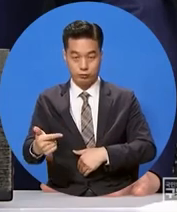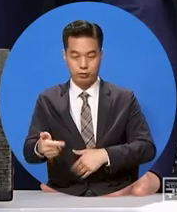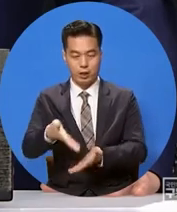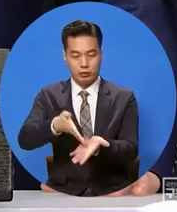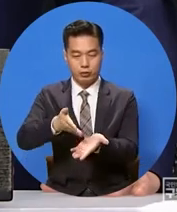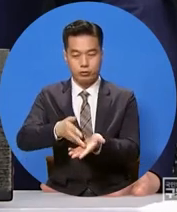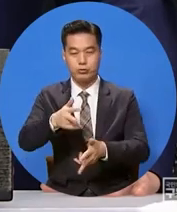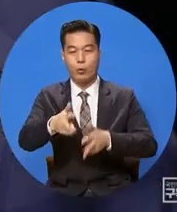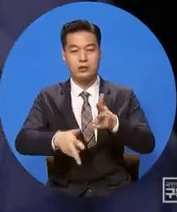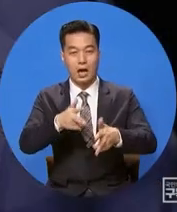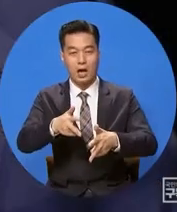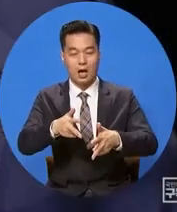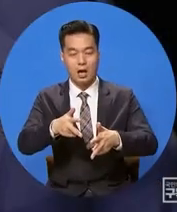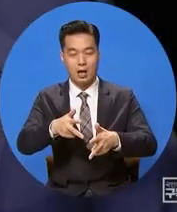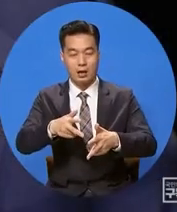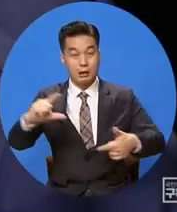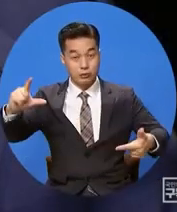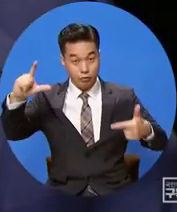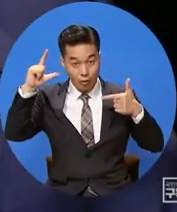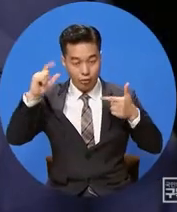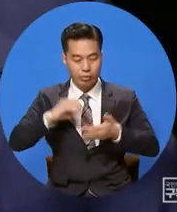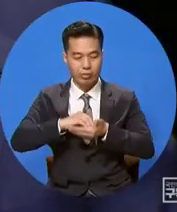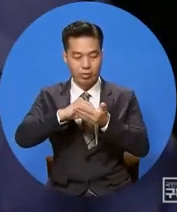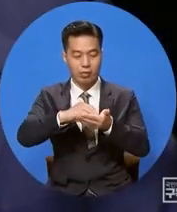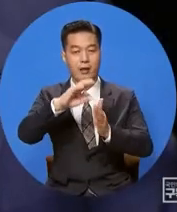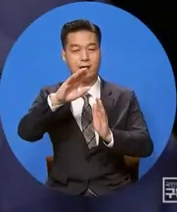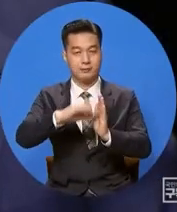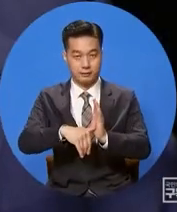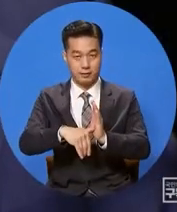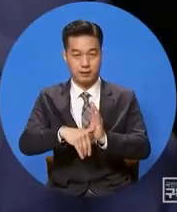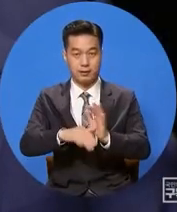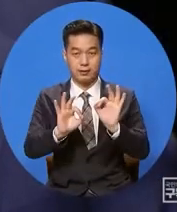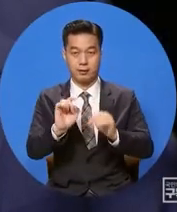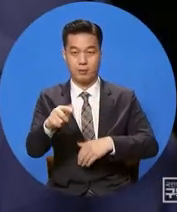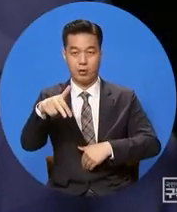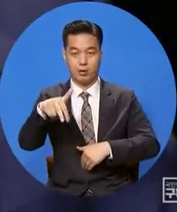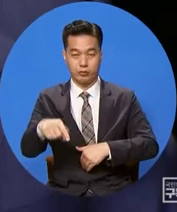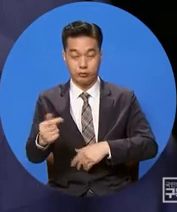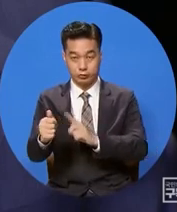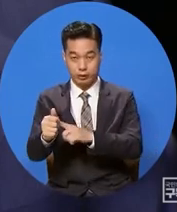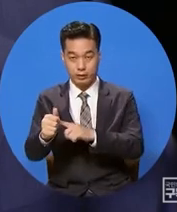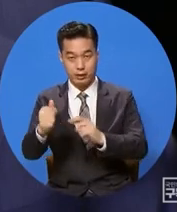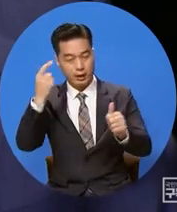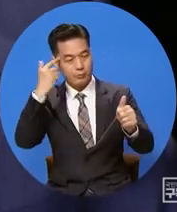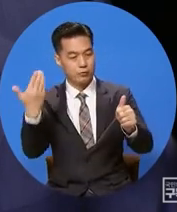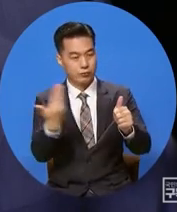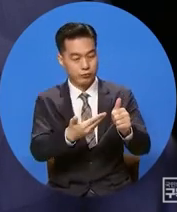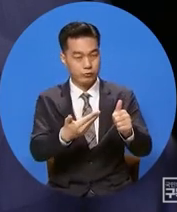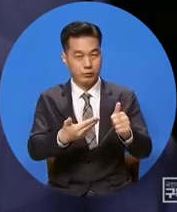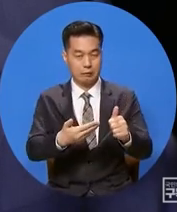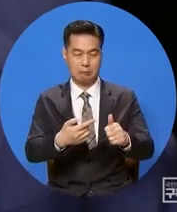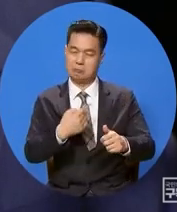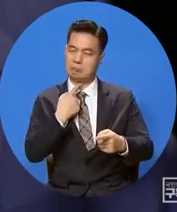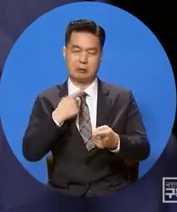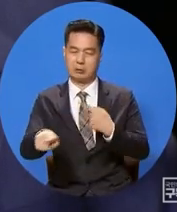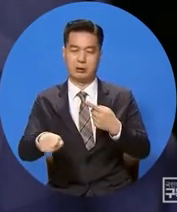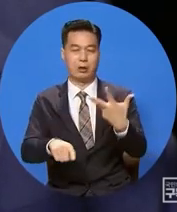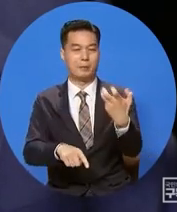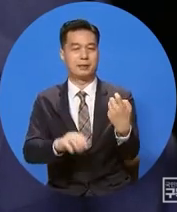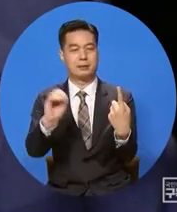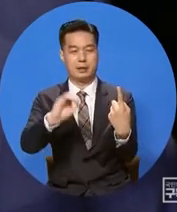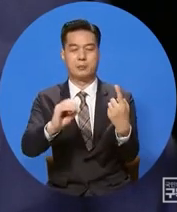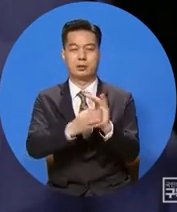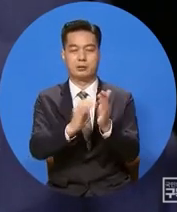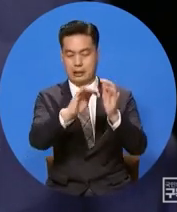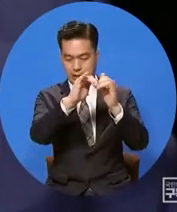나가셔가지고 네. 김어준이 그 홍 후보님한테 비호감도가 81%로 역대